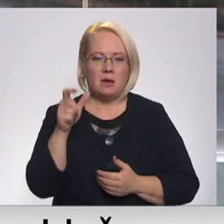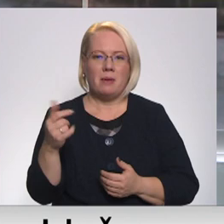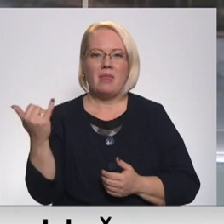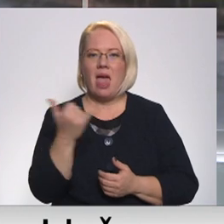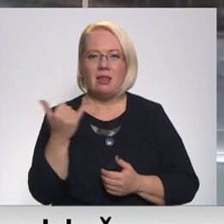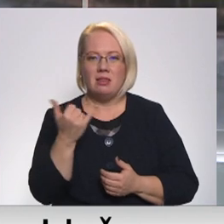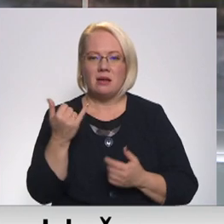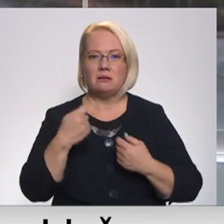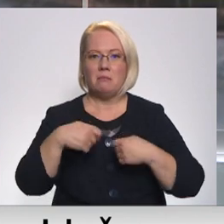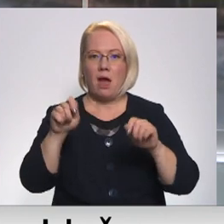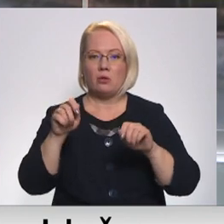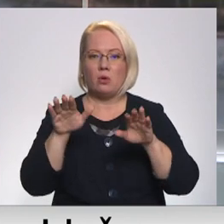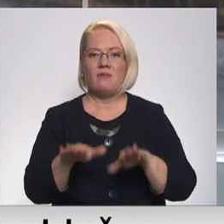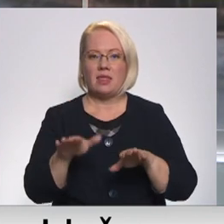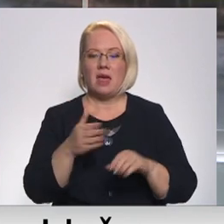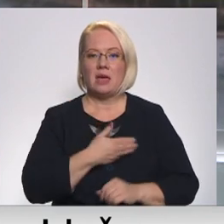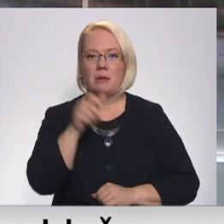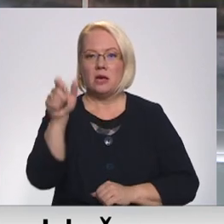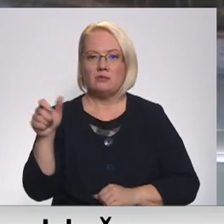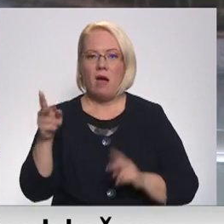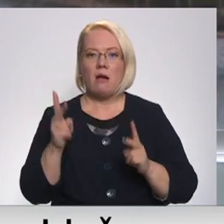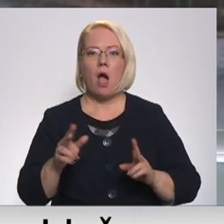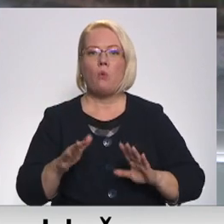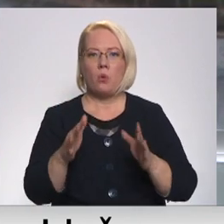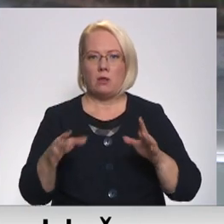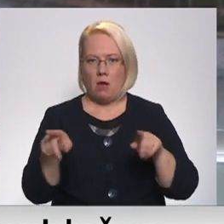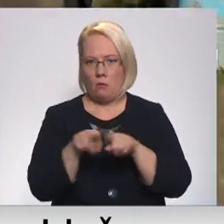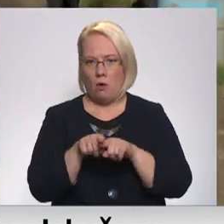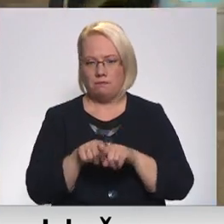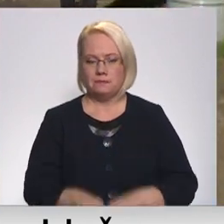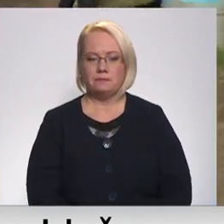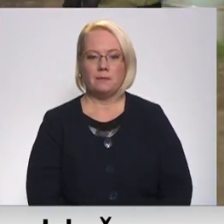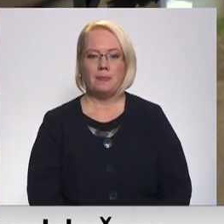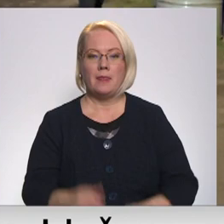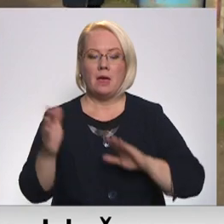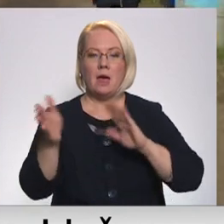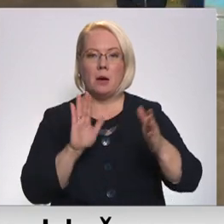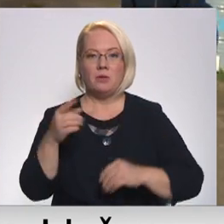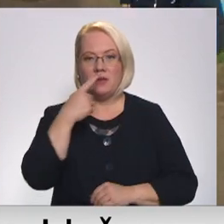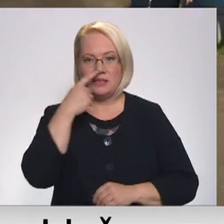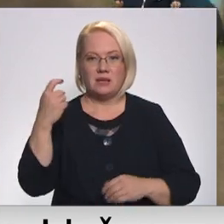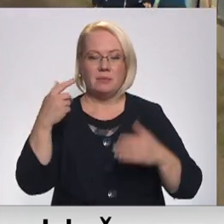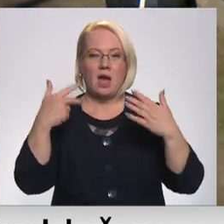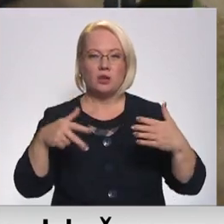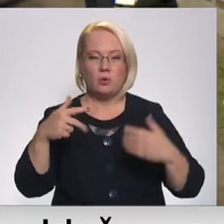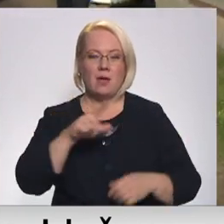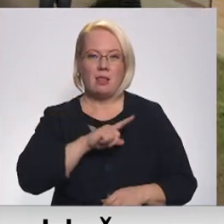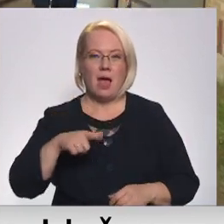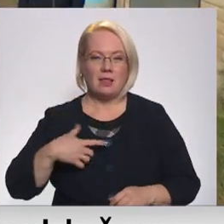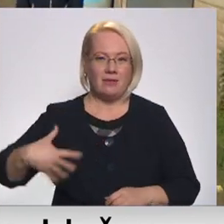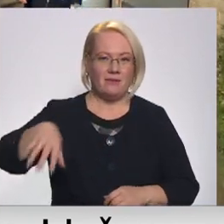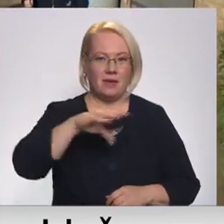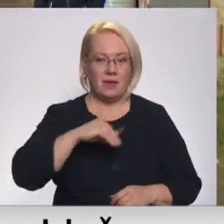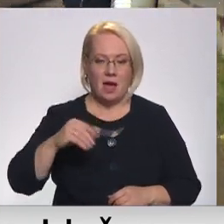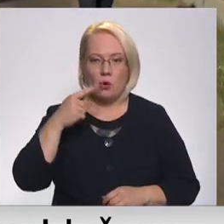pat pārdot vietējiem iedzīvotājiem kā kurināmo. Aptuveni 180 visā Latvijā un no tiem